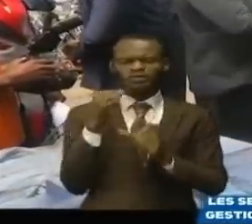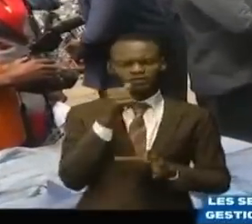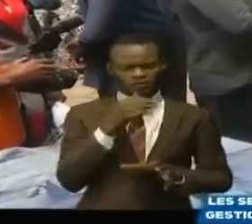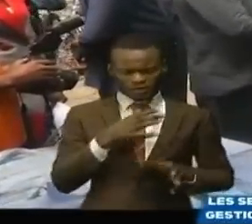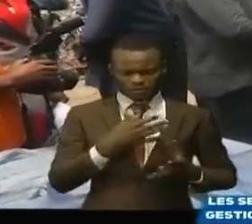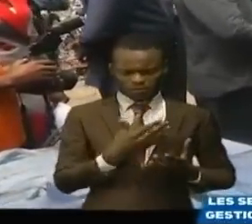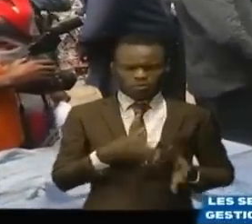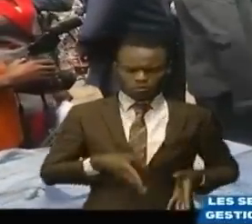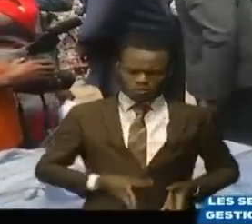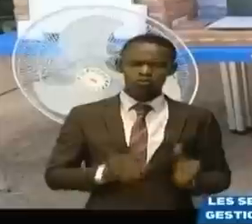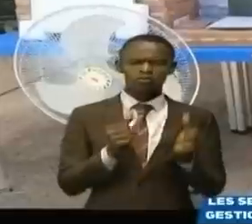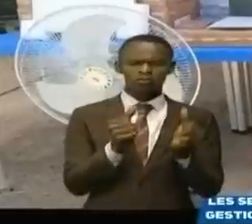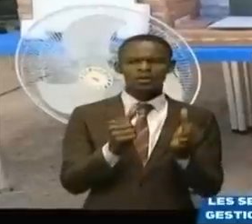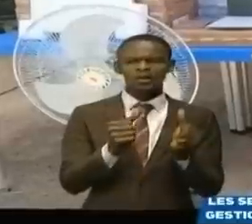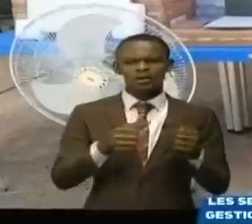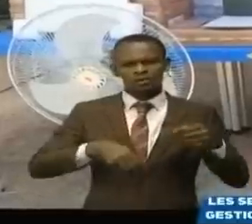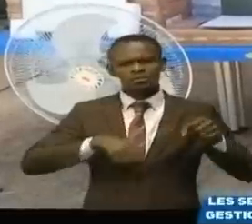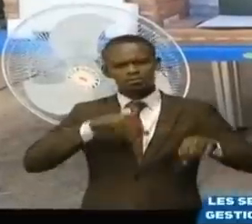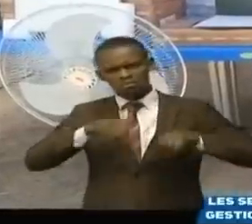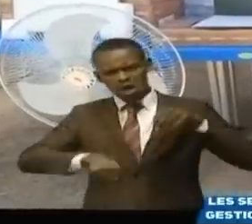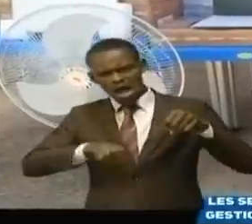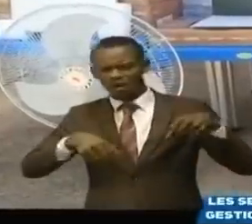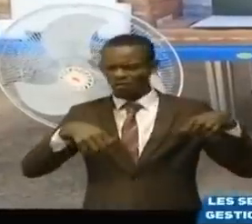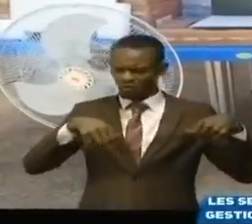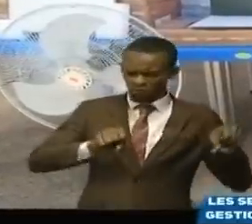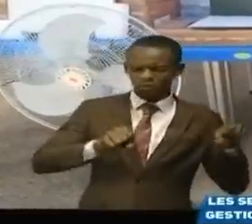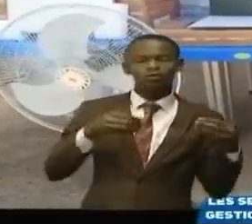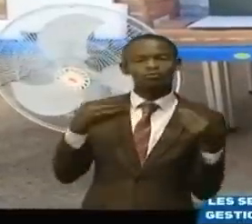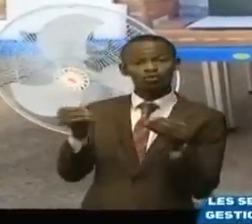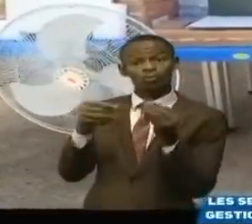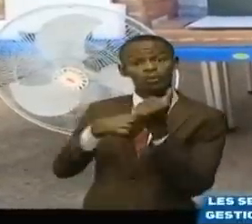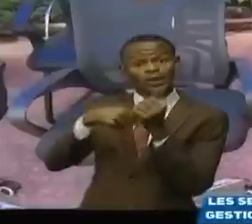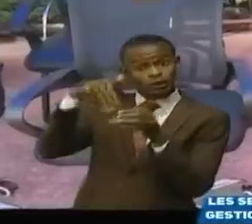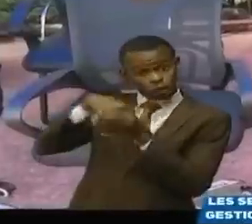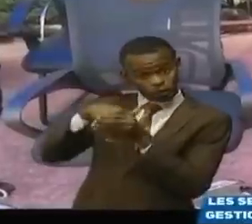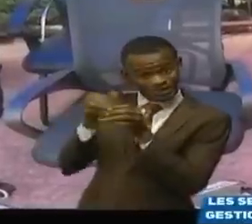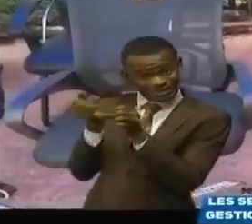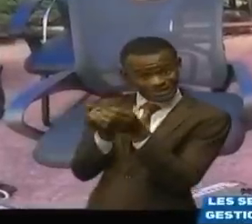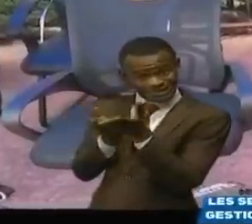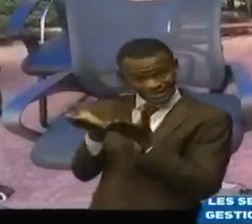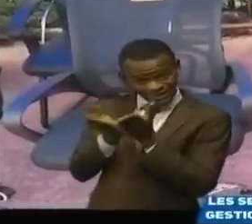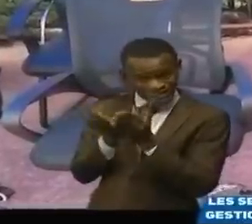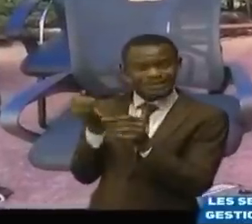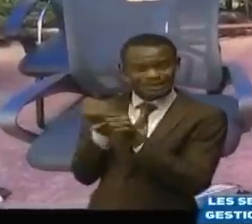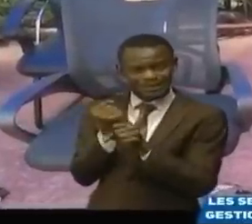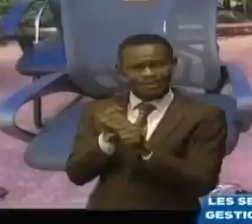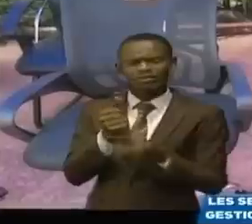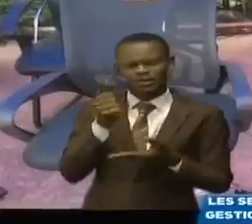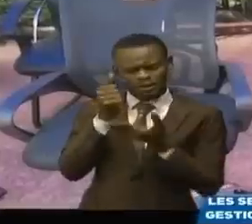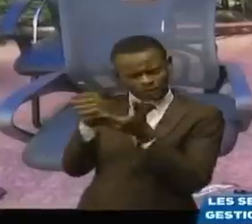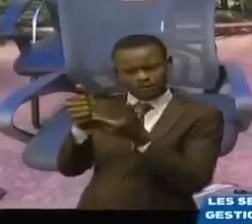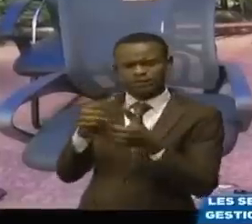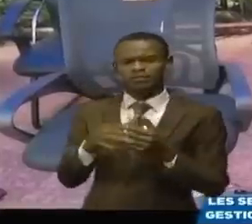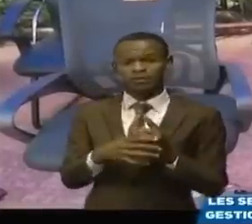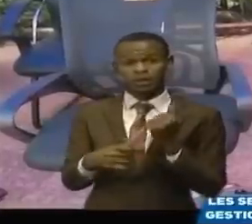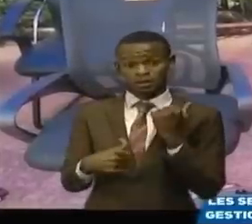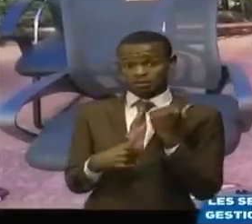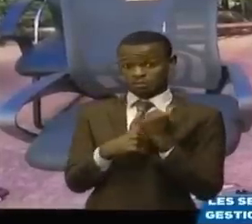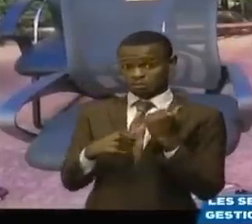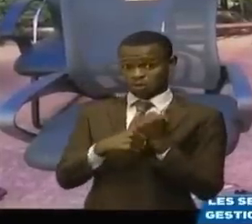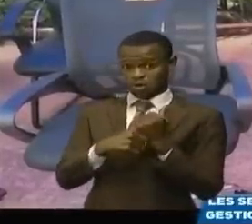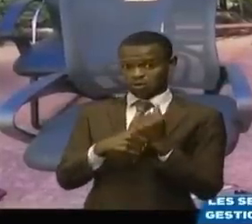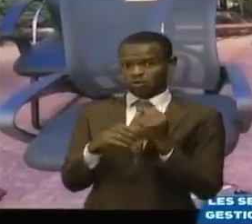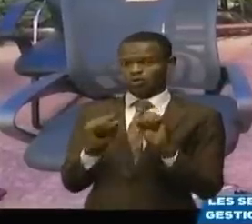dans la Main pour le développement intégral, qui a facilité l'acquisition de cet appui, ce matériel renforce les actions